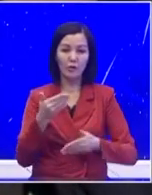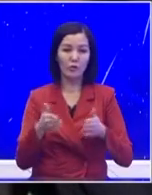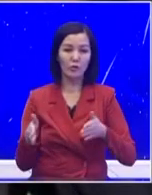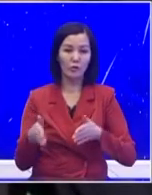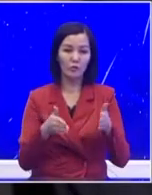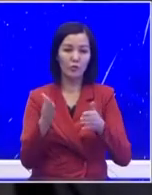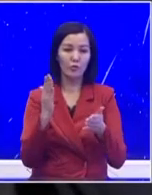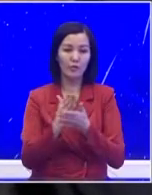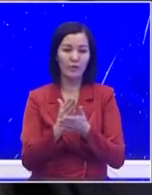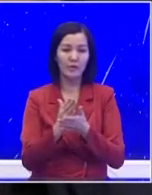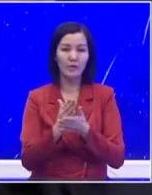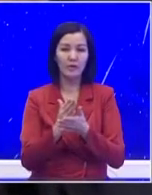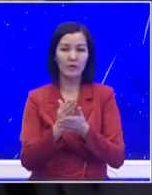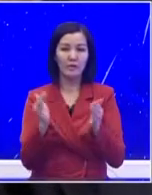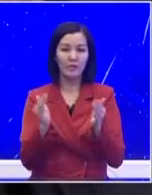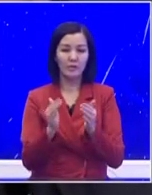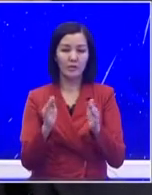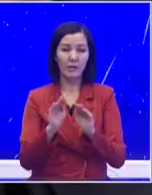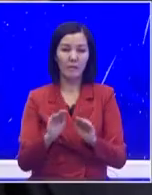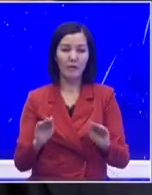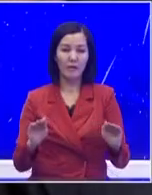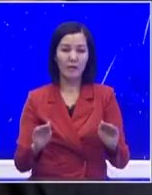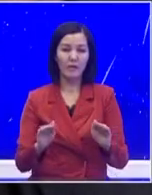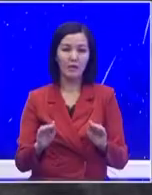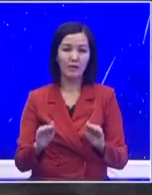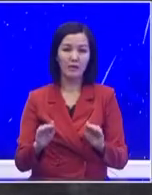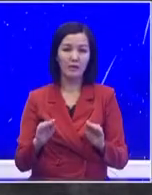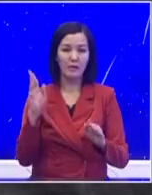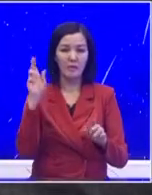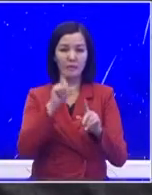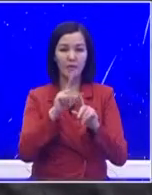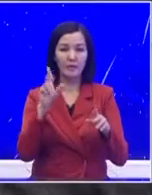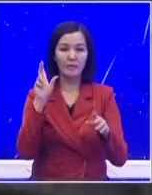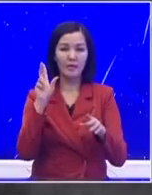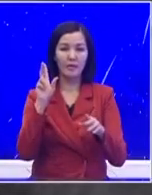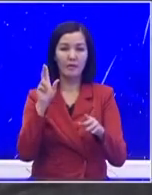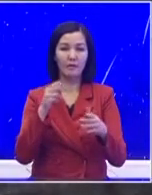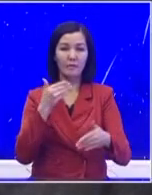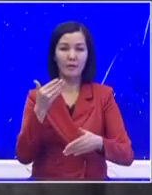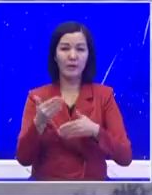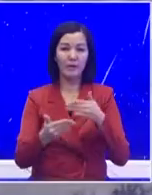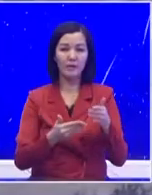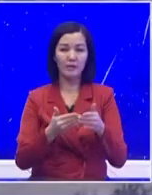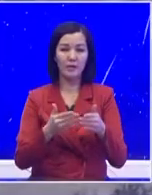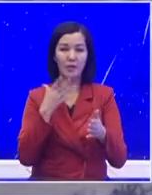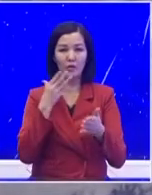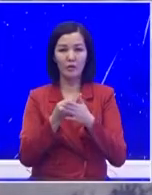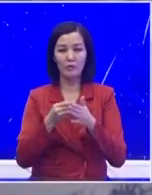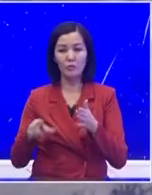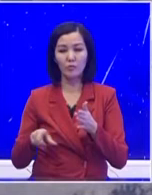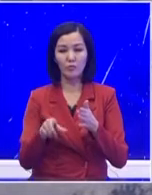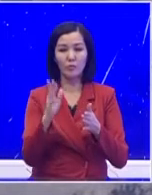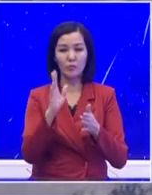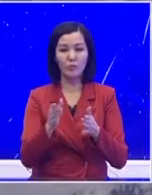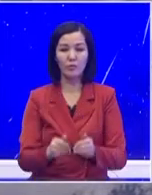Пешеходная. Пожалуйста. Кішкентай балдар, я. Она мектепке барғанда. Я. Біреу соғып кетпесін. Осының бәрін жасап.